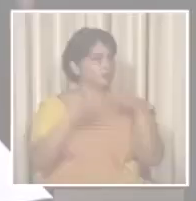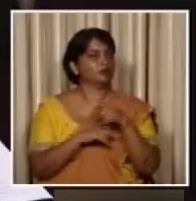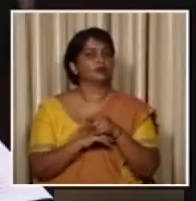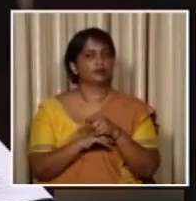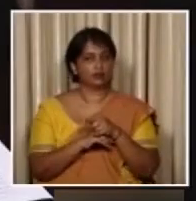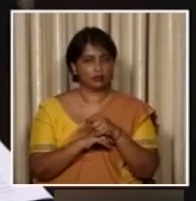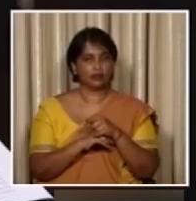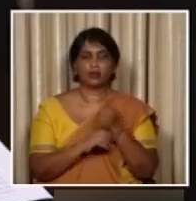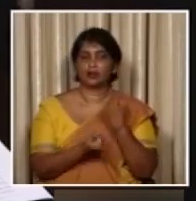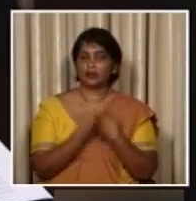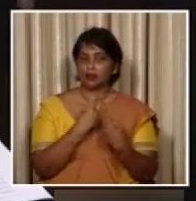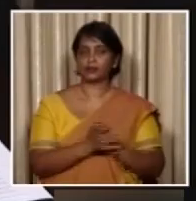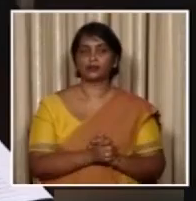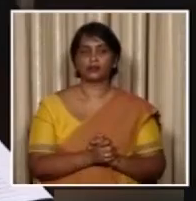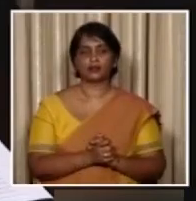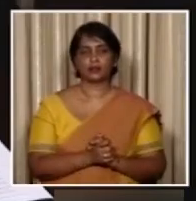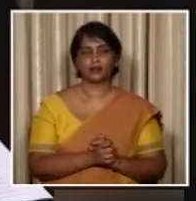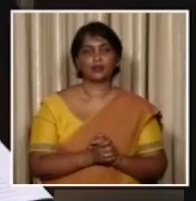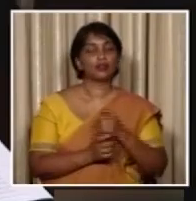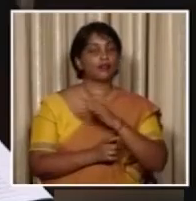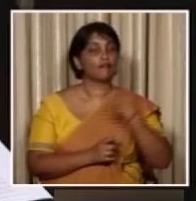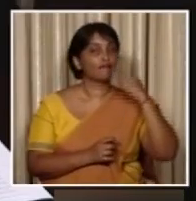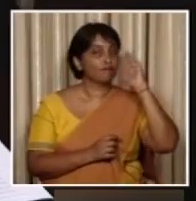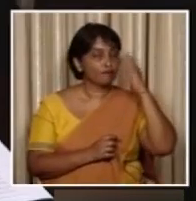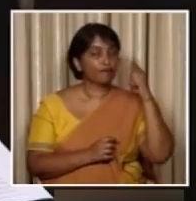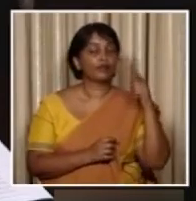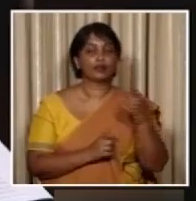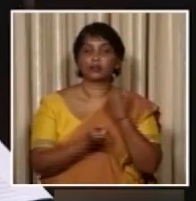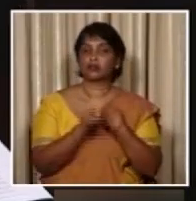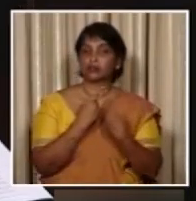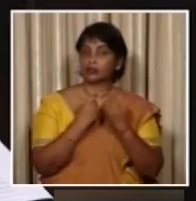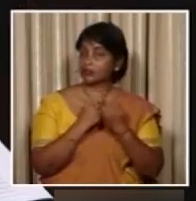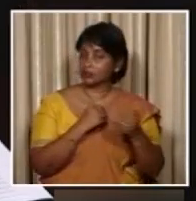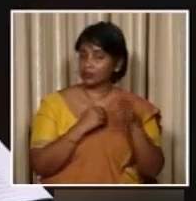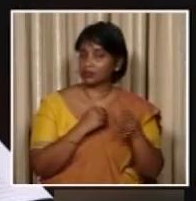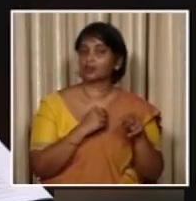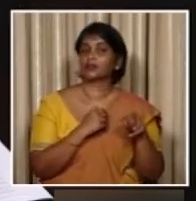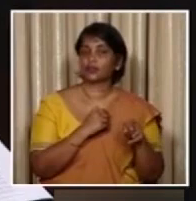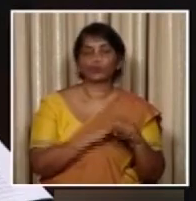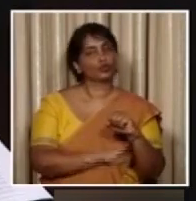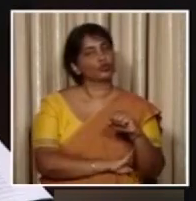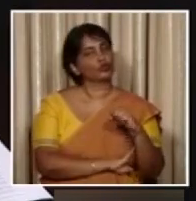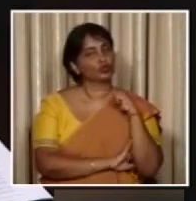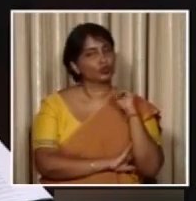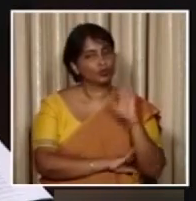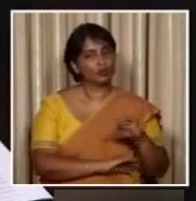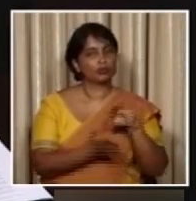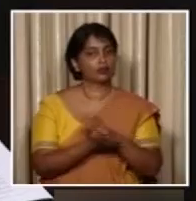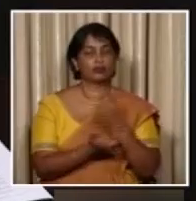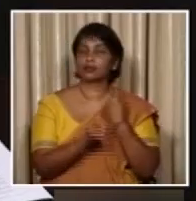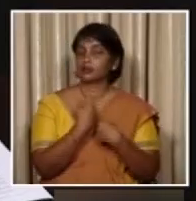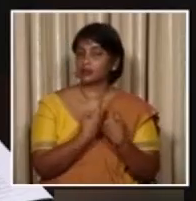වූ පරීක්ෂණයක් පවත්වලා විශේෂයෙන්ම ඒ පරීක්ෂණයට ශක්තියක් වන්නට ස්ථිර